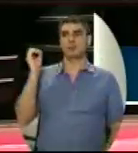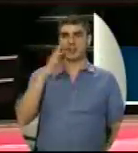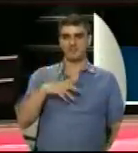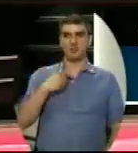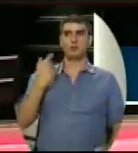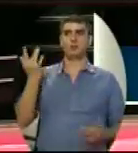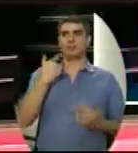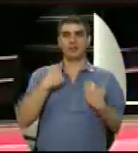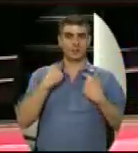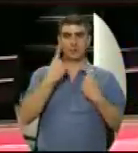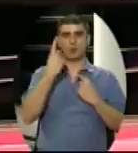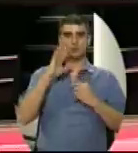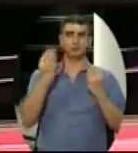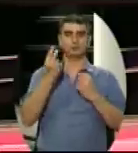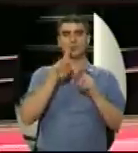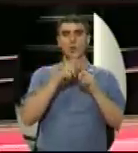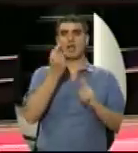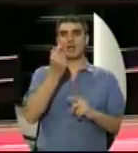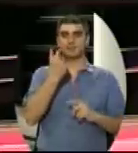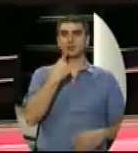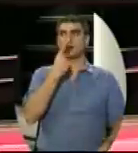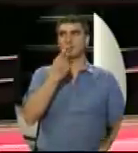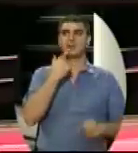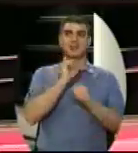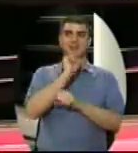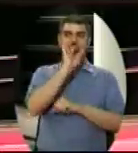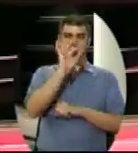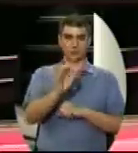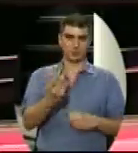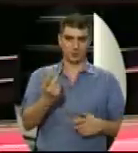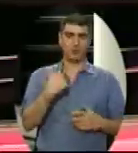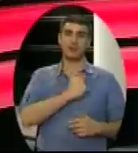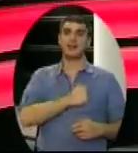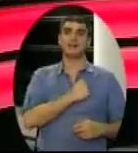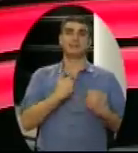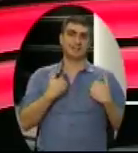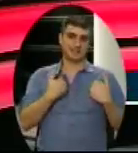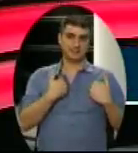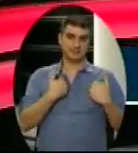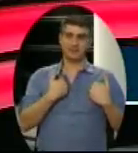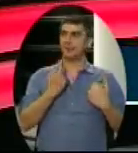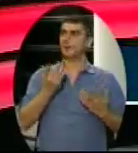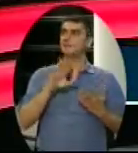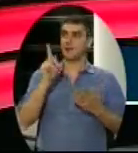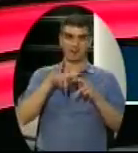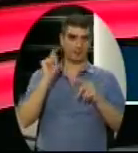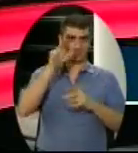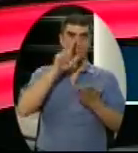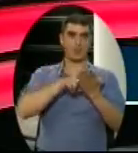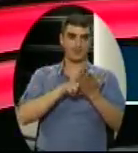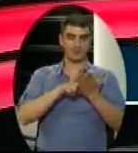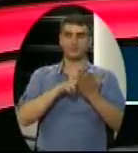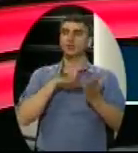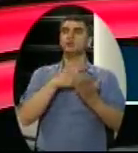אמורים להופיע נגדנו, כל אחד יש לו משהו כמו רבע שעה לומר את טיעוניו. לצערי הרב, בעצם היועץ המשפטי לממשלה... ותגיעו לבגץ אחר כך קרוב לבדי.